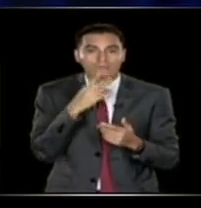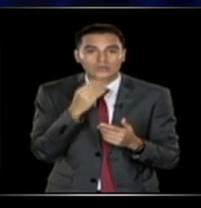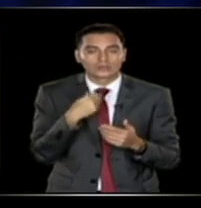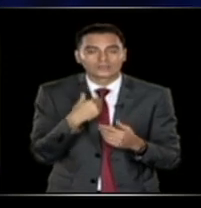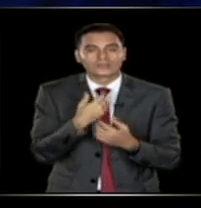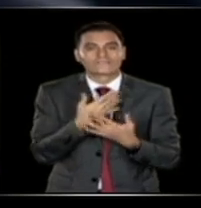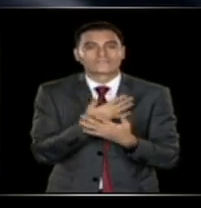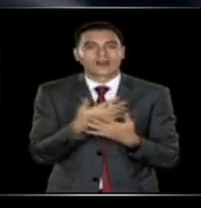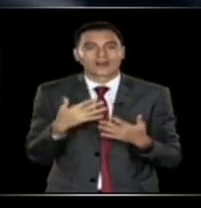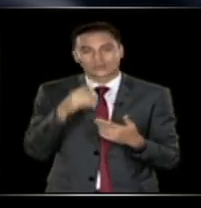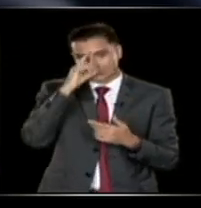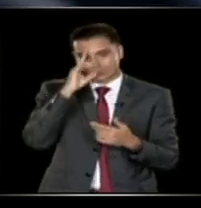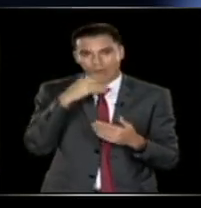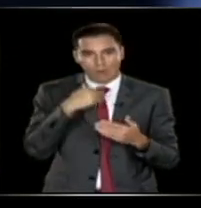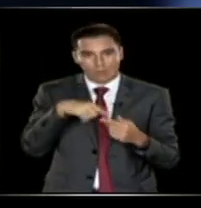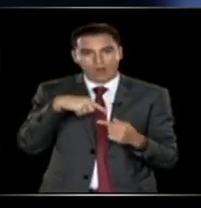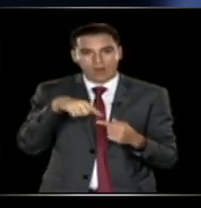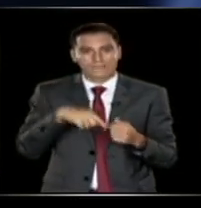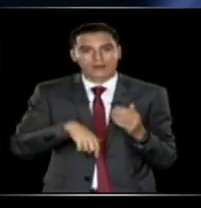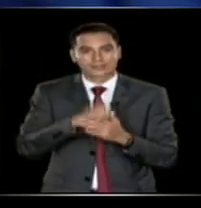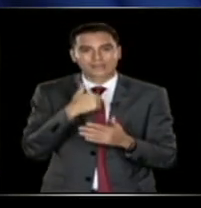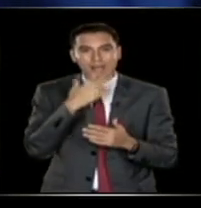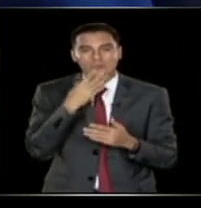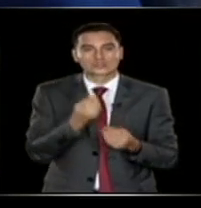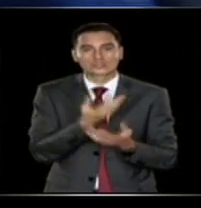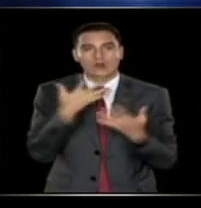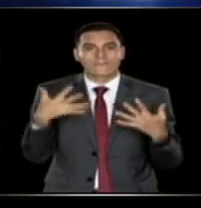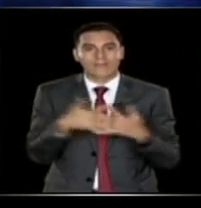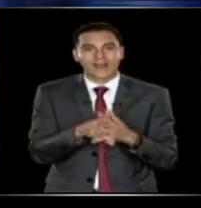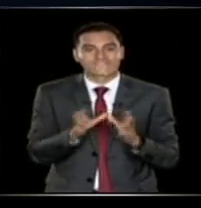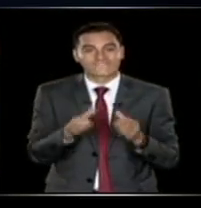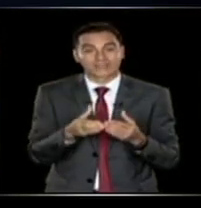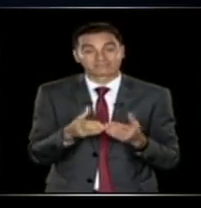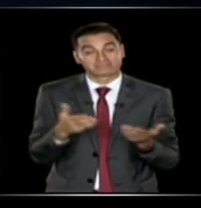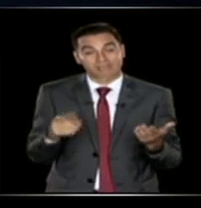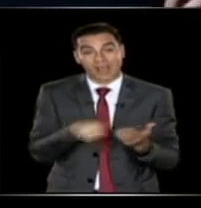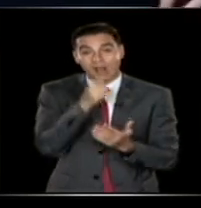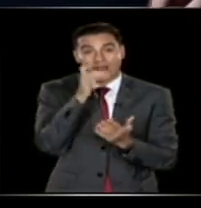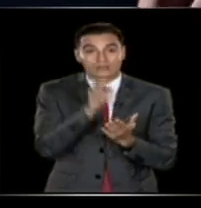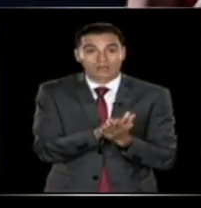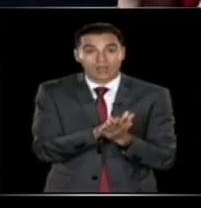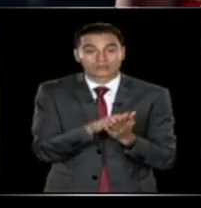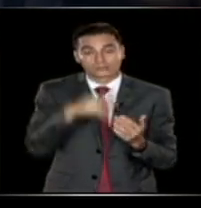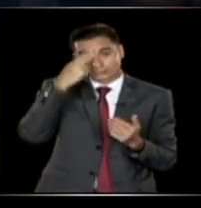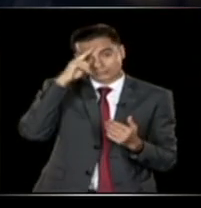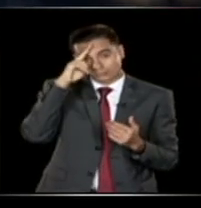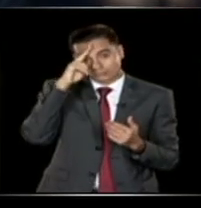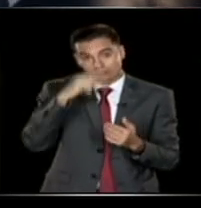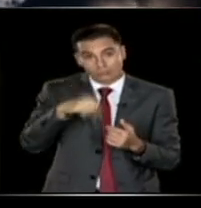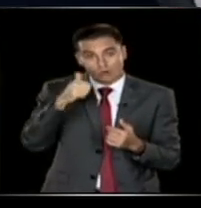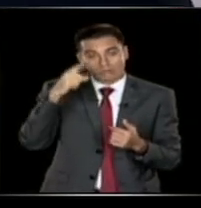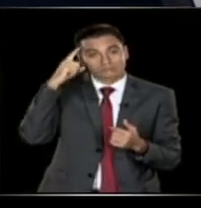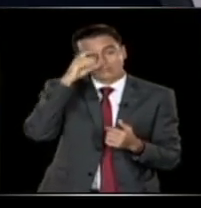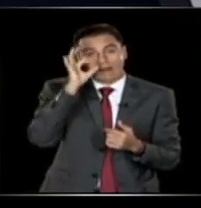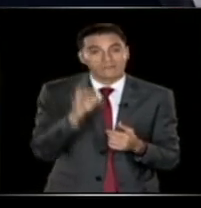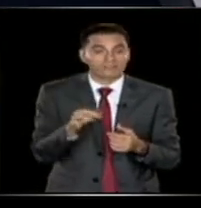من الفوز إن شاء الله، والحمد لله إن وش حلو على الفريق. عادة الحظ حتى لو ليها دور فهو دور صعب جدا في ماتش